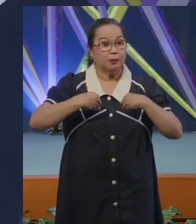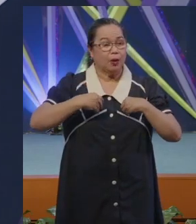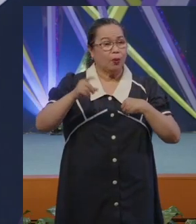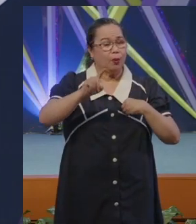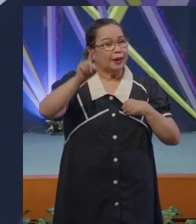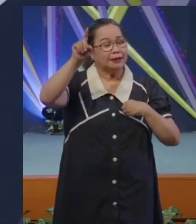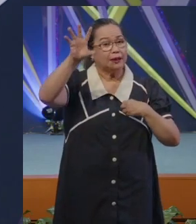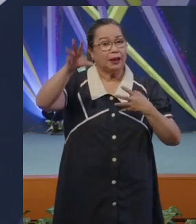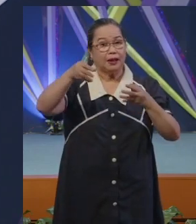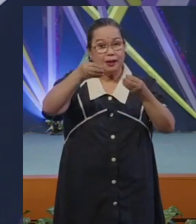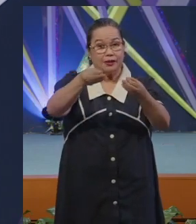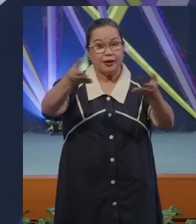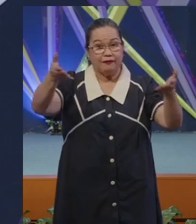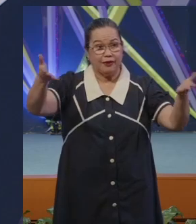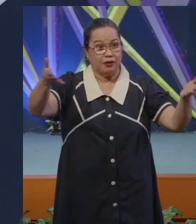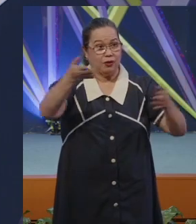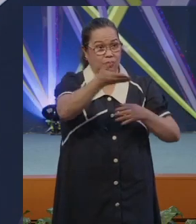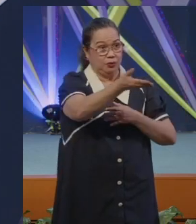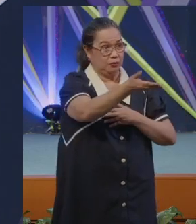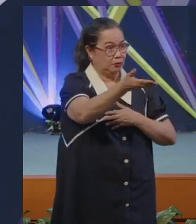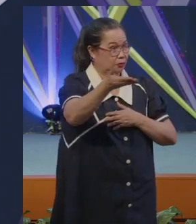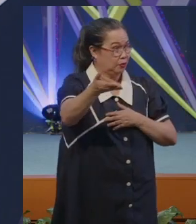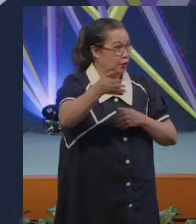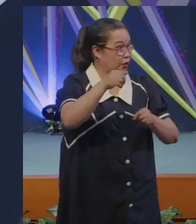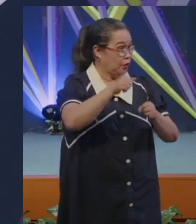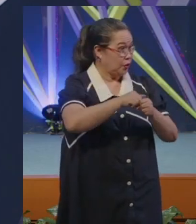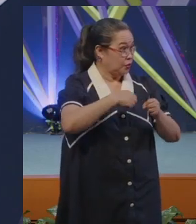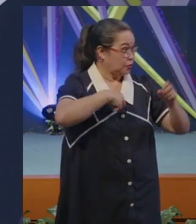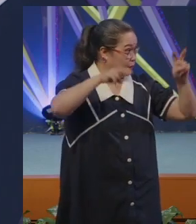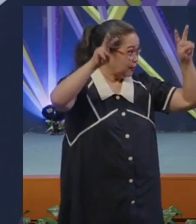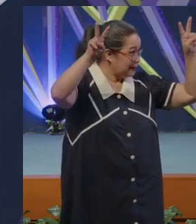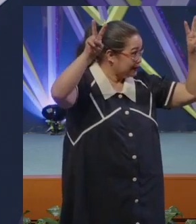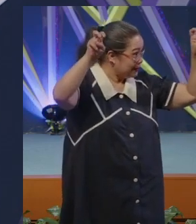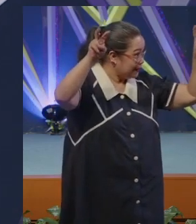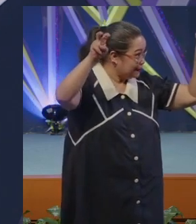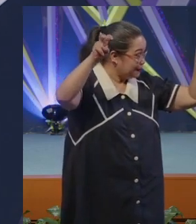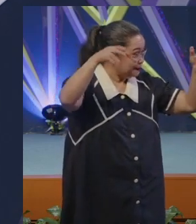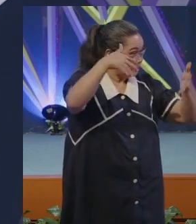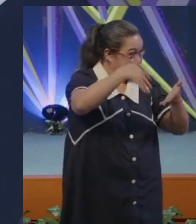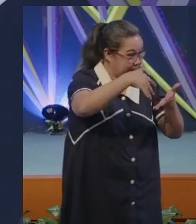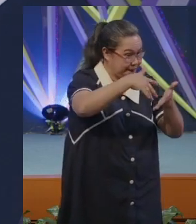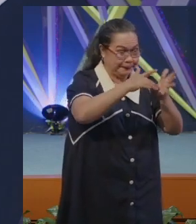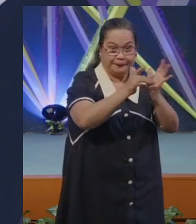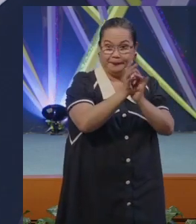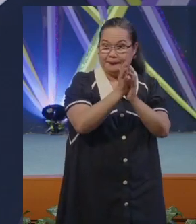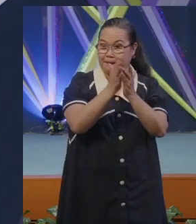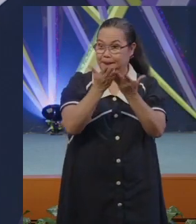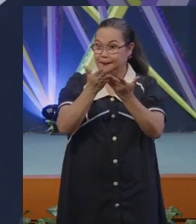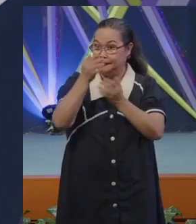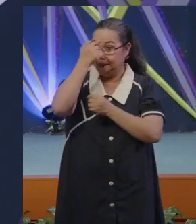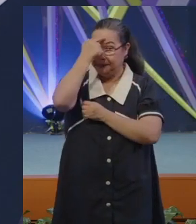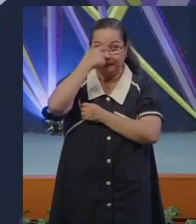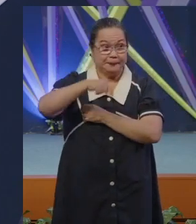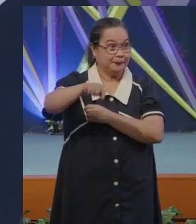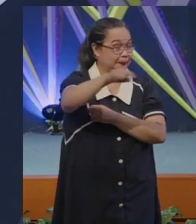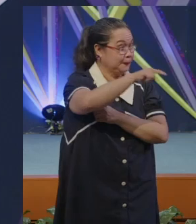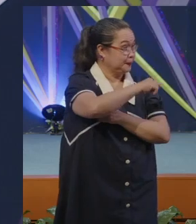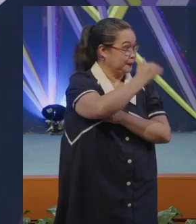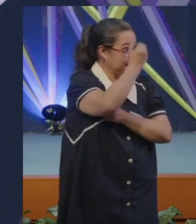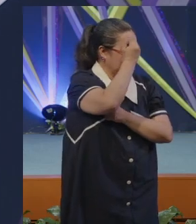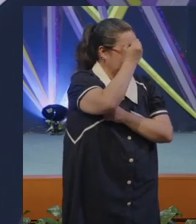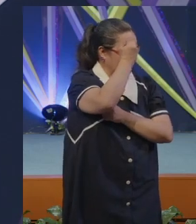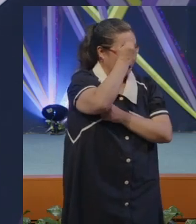Has Given You. Kaya po ganun ang title ng ating pag-aaral ng libro na ito sapagkat alam natin na ang